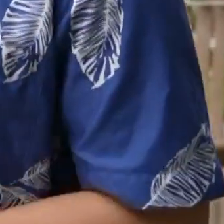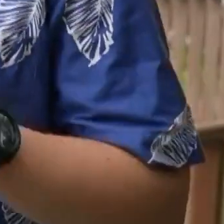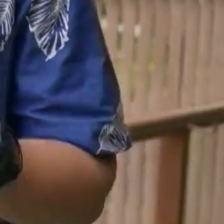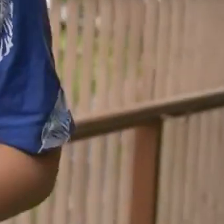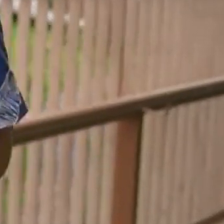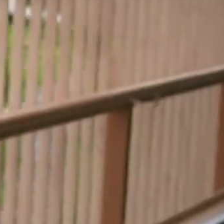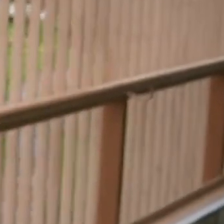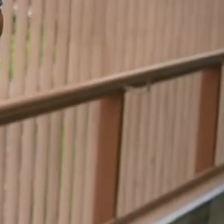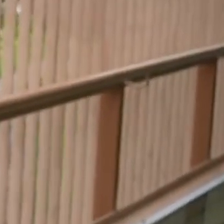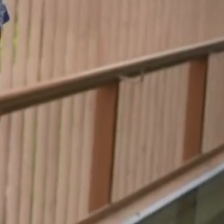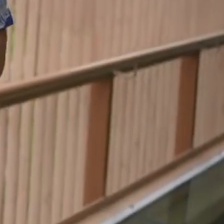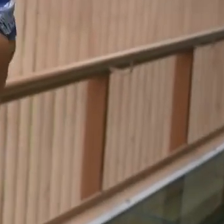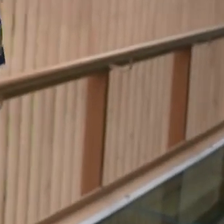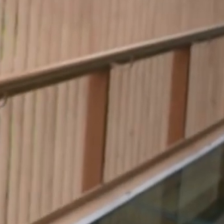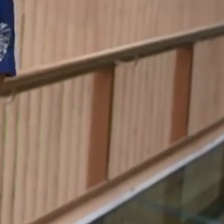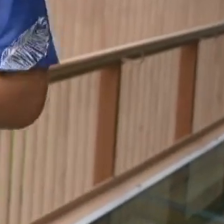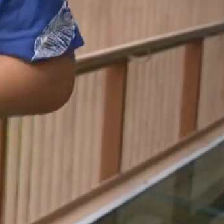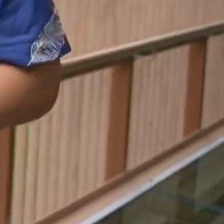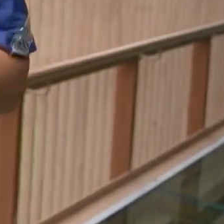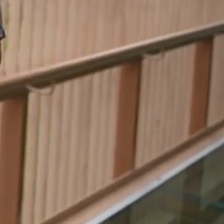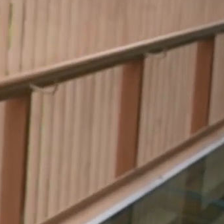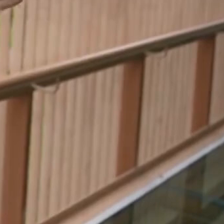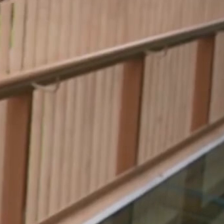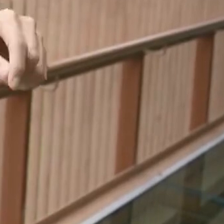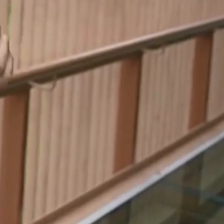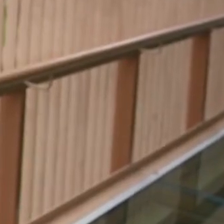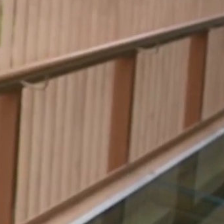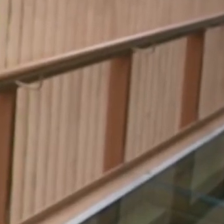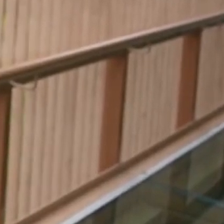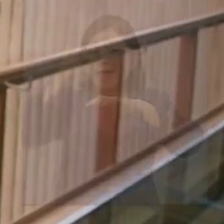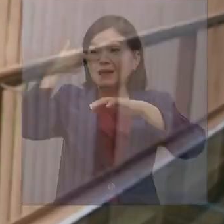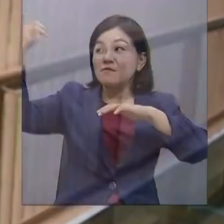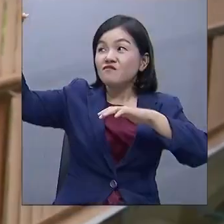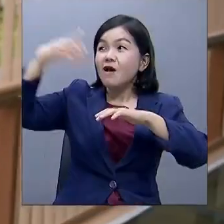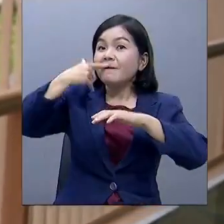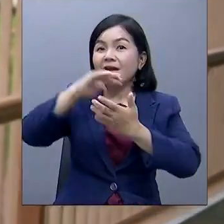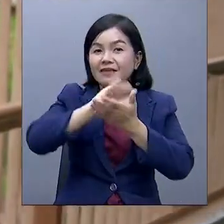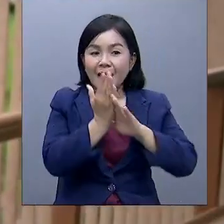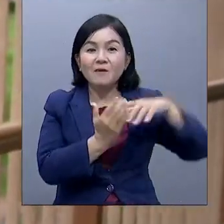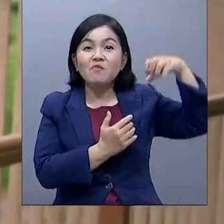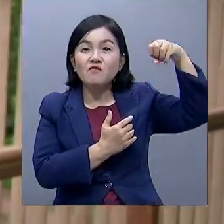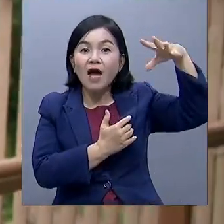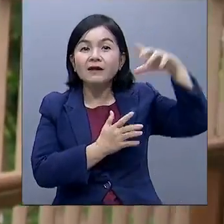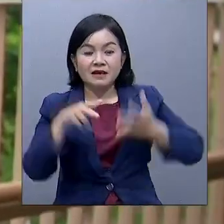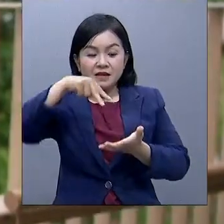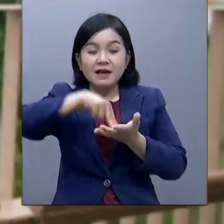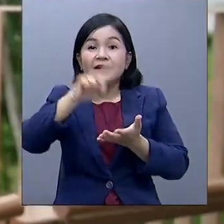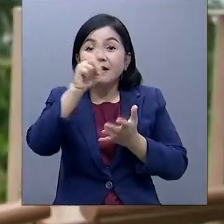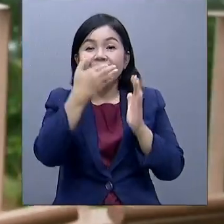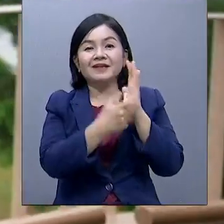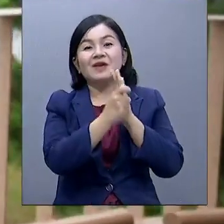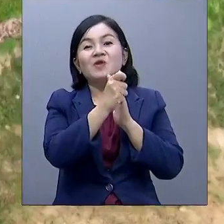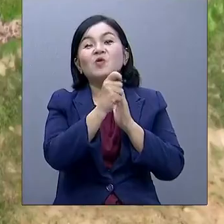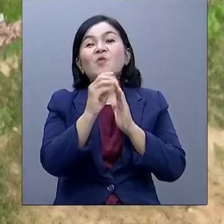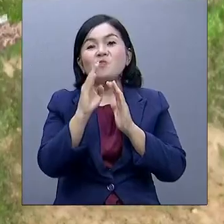ารก็อร่อยแล้วผู้คนที่นี่เนี่ยน่ารักแล้วก็ใจดีมากๆครับซึ่งจุดที่ผมยืนอยู่ตรงนี้นะครับเป็นอีกหนึ่งจุดแลนด์มาร์คของจังหวัดอุบลนะครับนั่นคือ